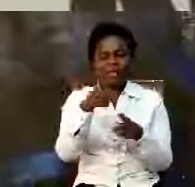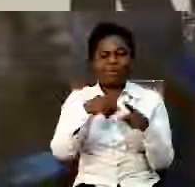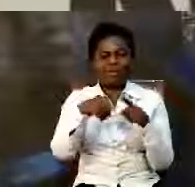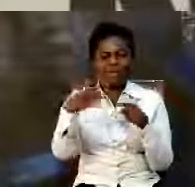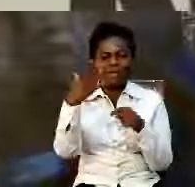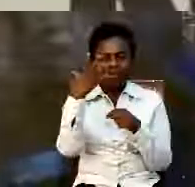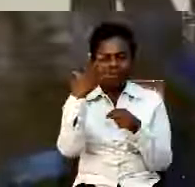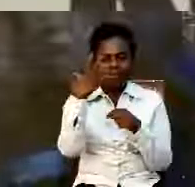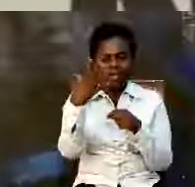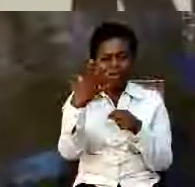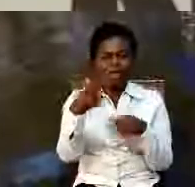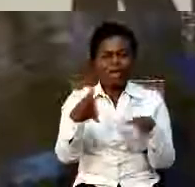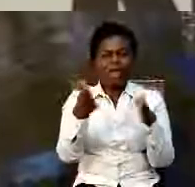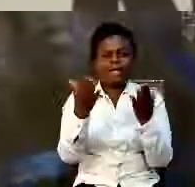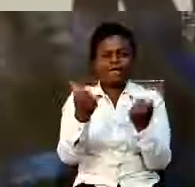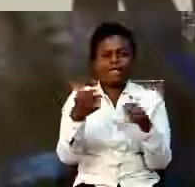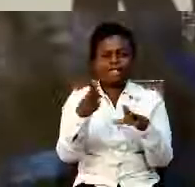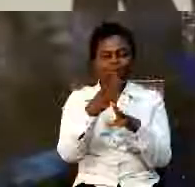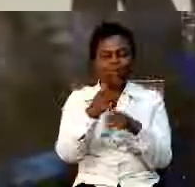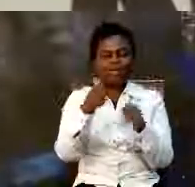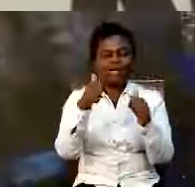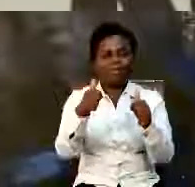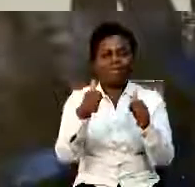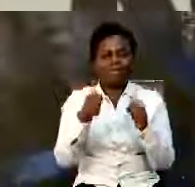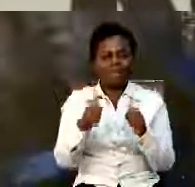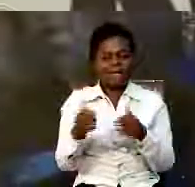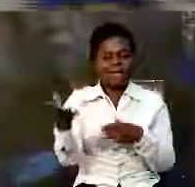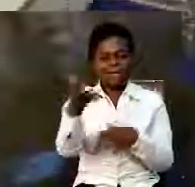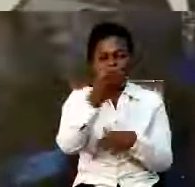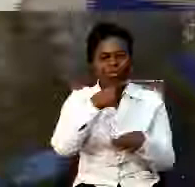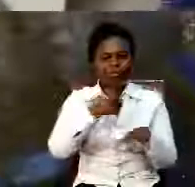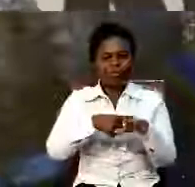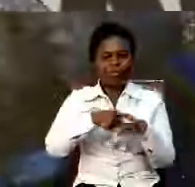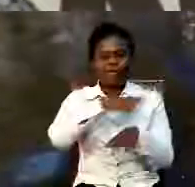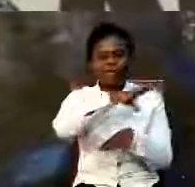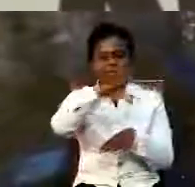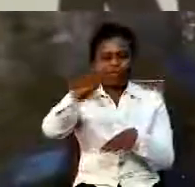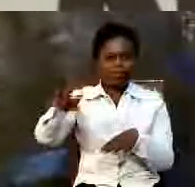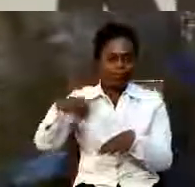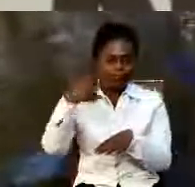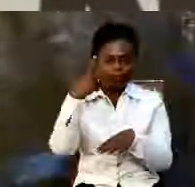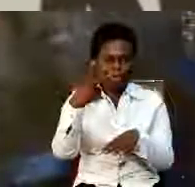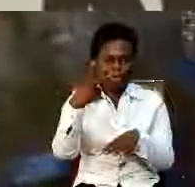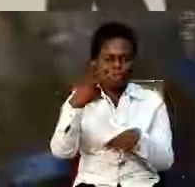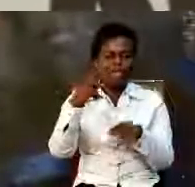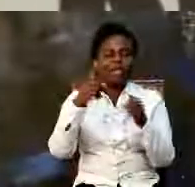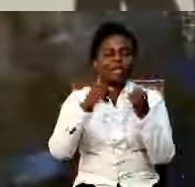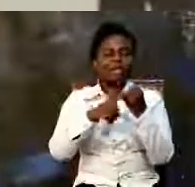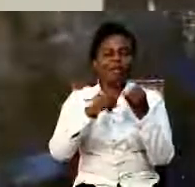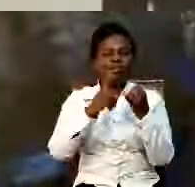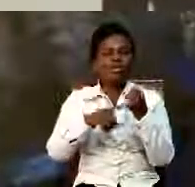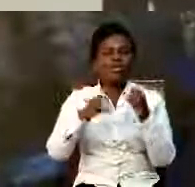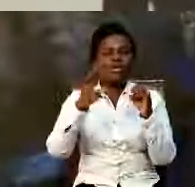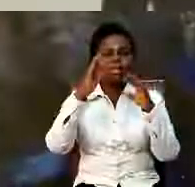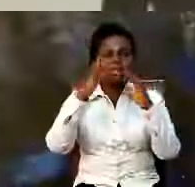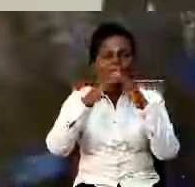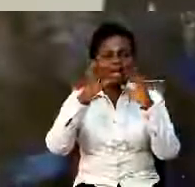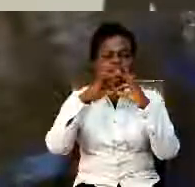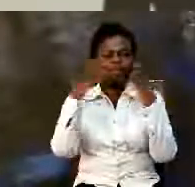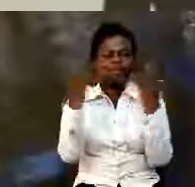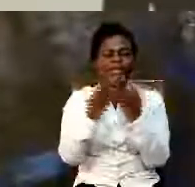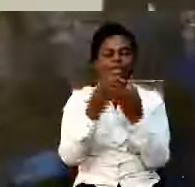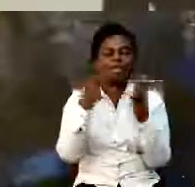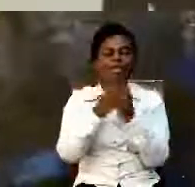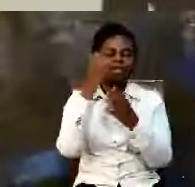500 anaweza kupata matangazo yetu ya vipindi vyote viwili, Chakaya na Familia pamoja na Mahubiri. Kwa nini